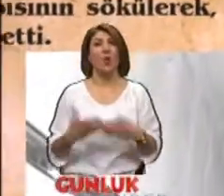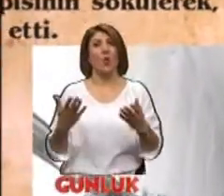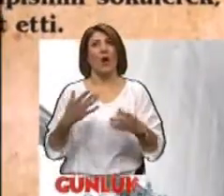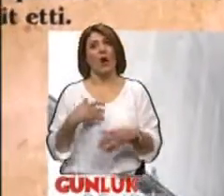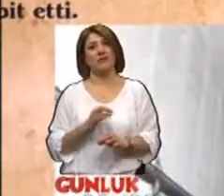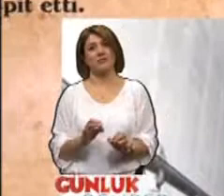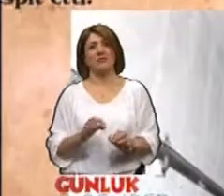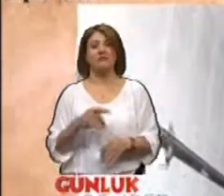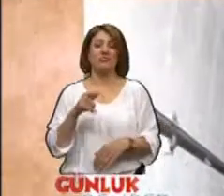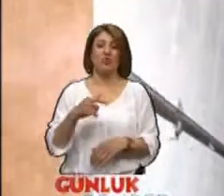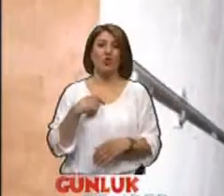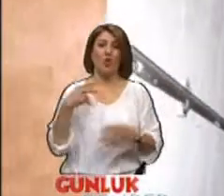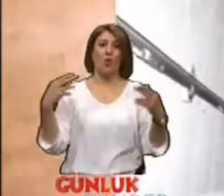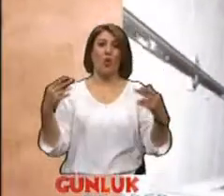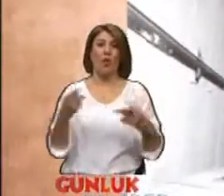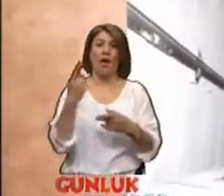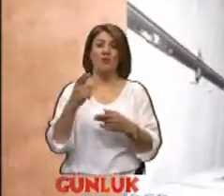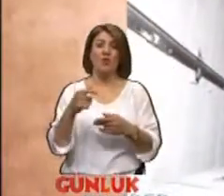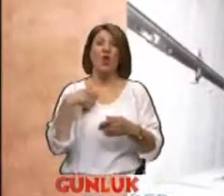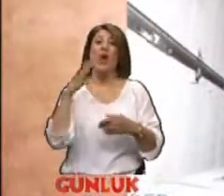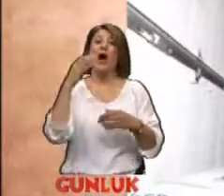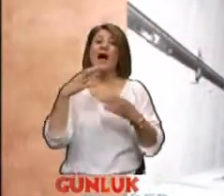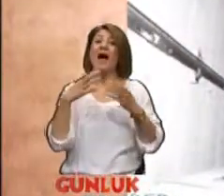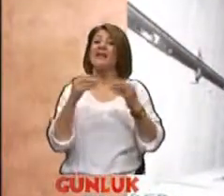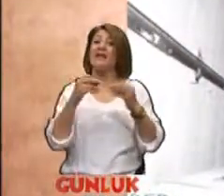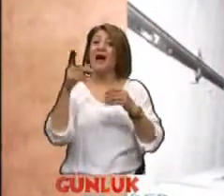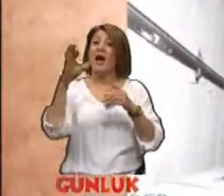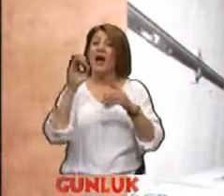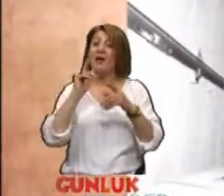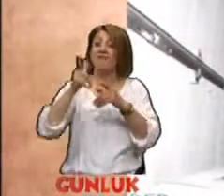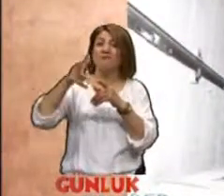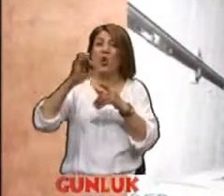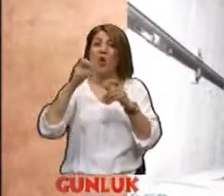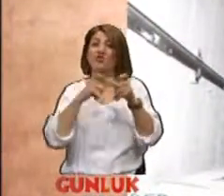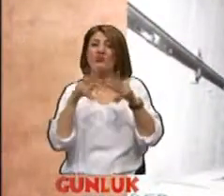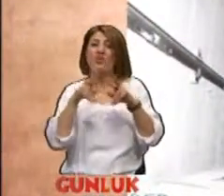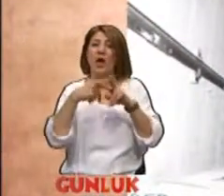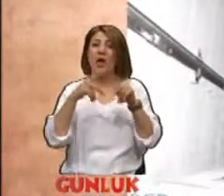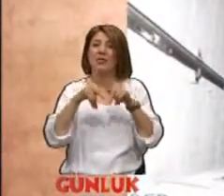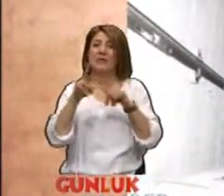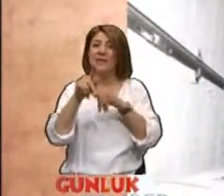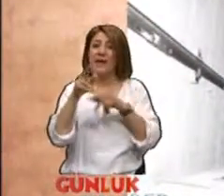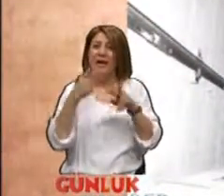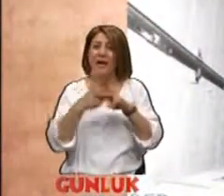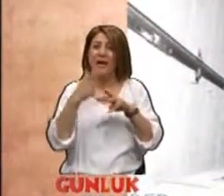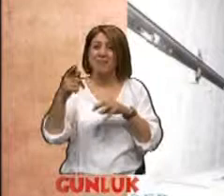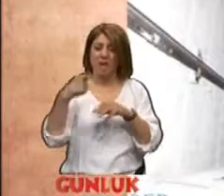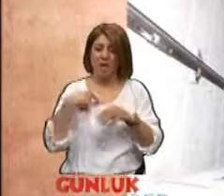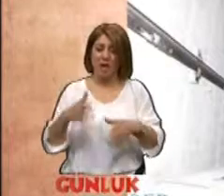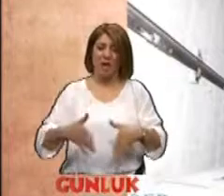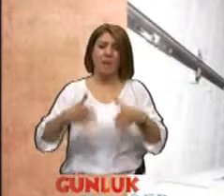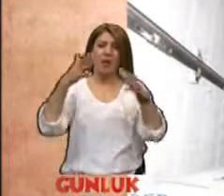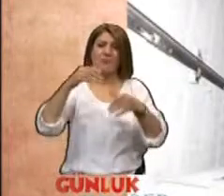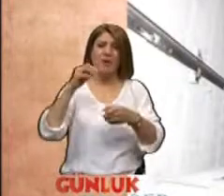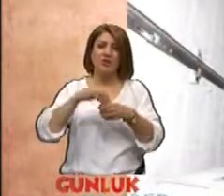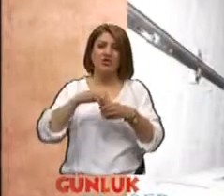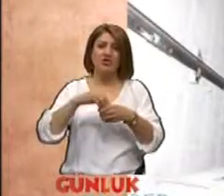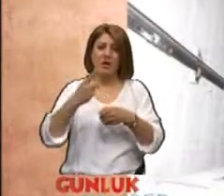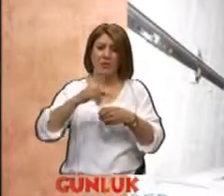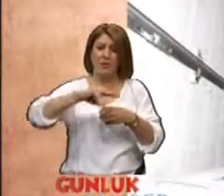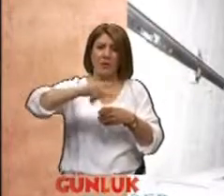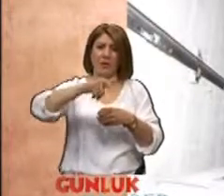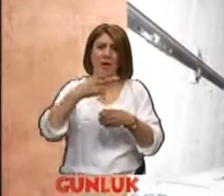artık dedirten olay. Osmaniye'de bir apartmanın asansörü kimliği belirlenemeyen kişilerce çalındı. İhbar üzerine olay yerine gelen polis